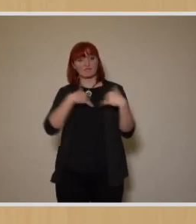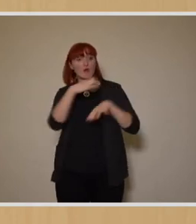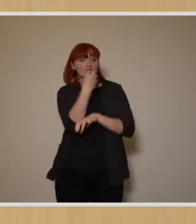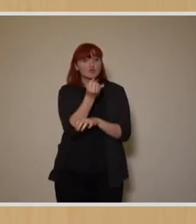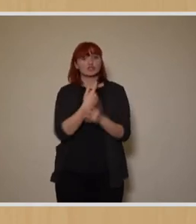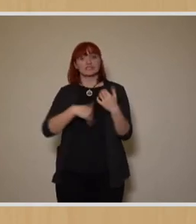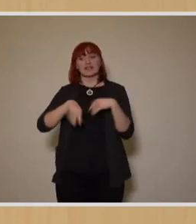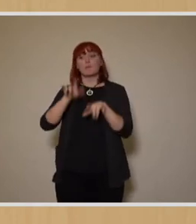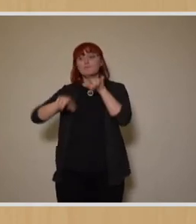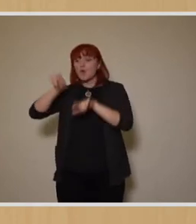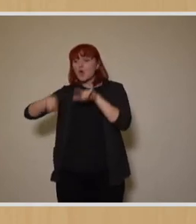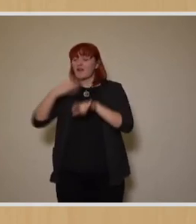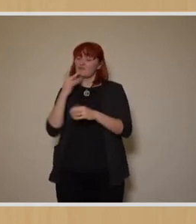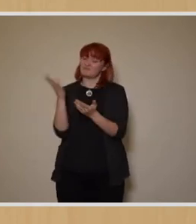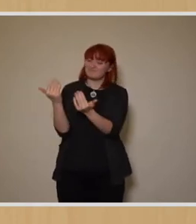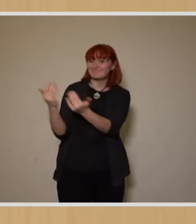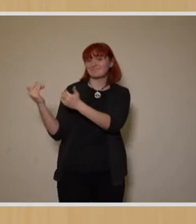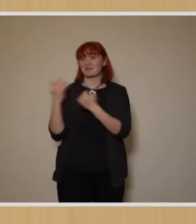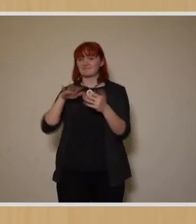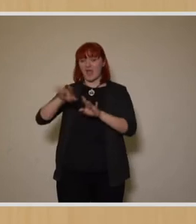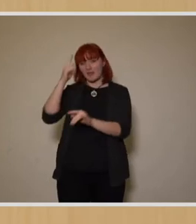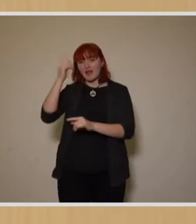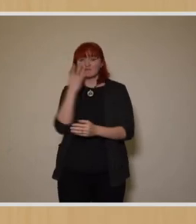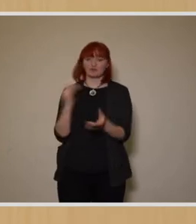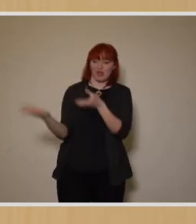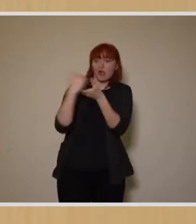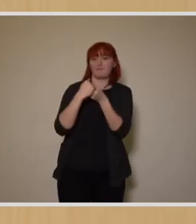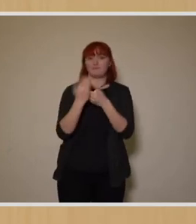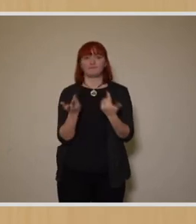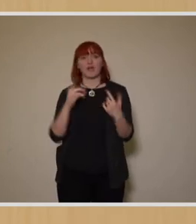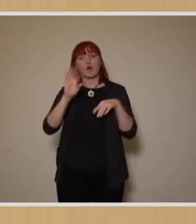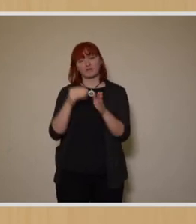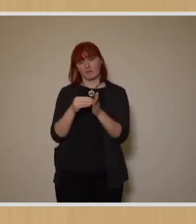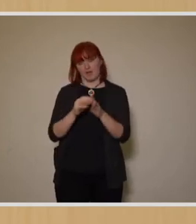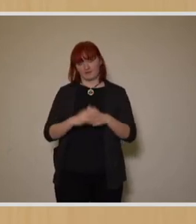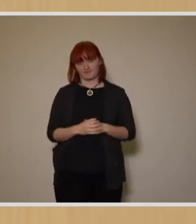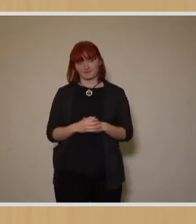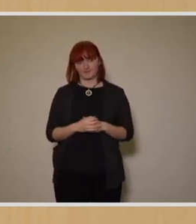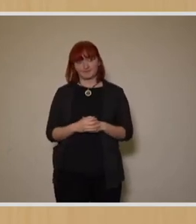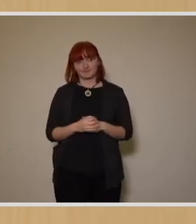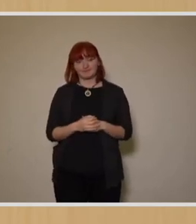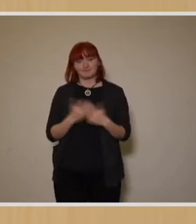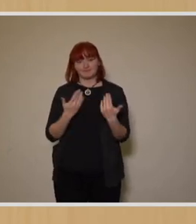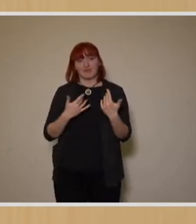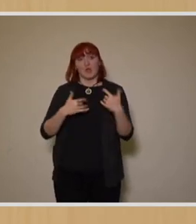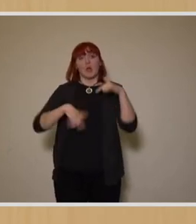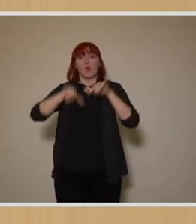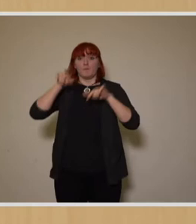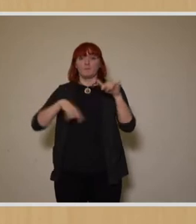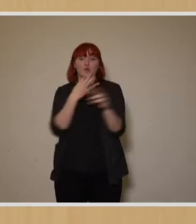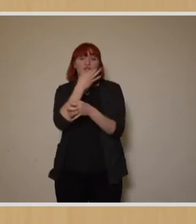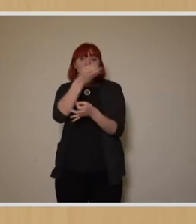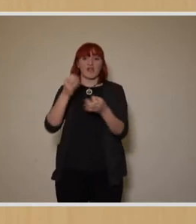der Dresdner Bürgerinnen und Bürger zur Zukunft des Sachsenbades in die Debatte einzubringen. Von der Bürgerfragestunde bis